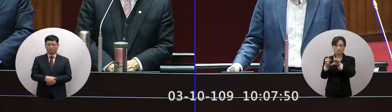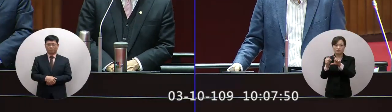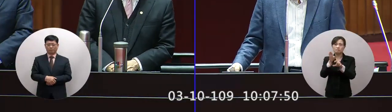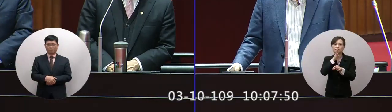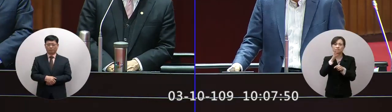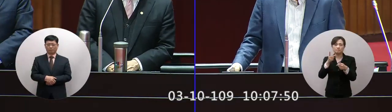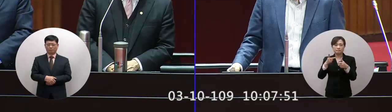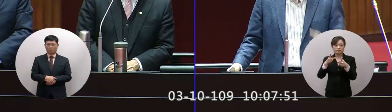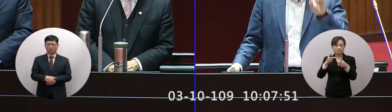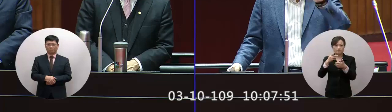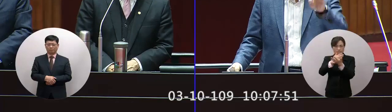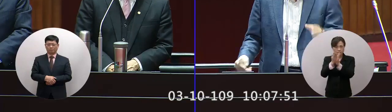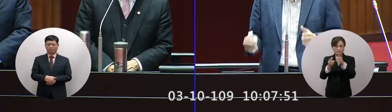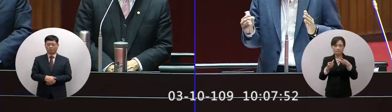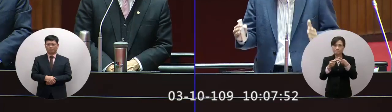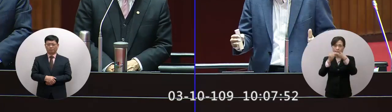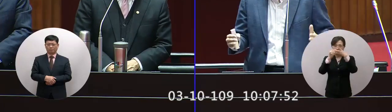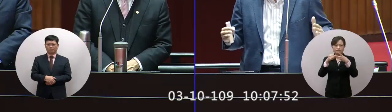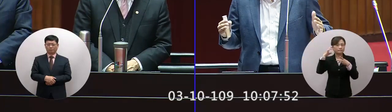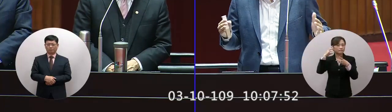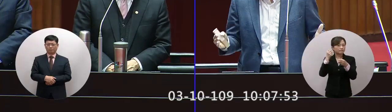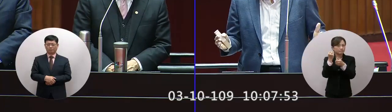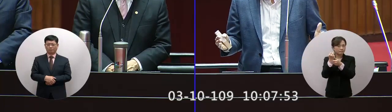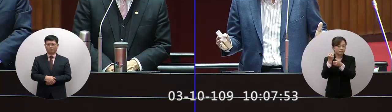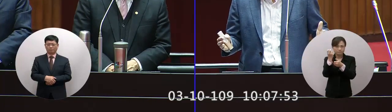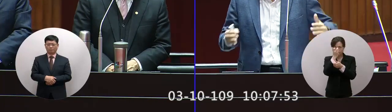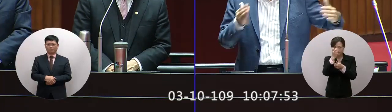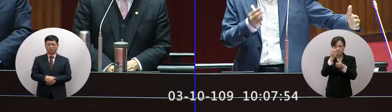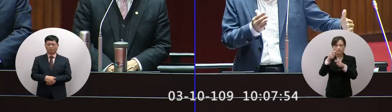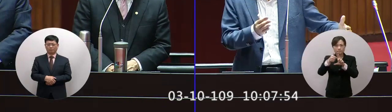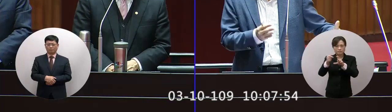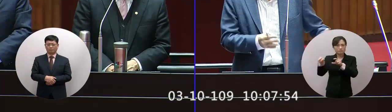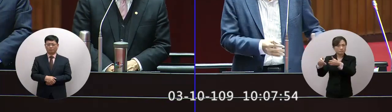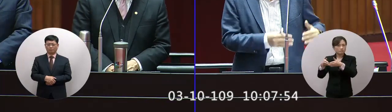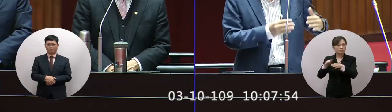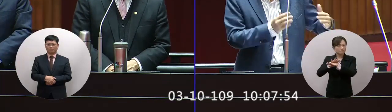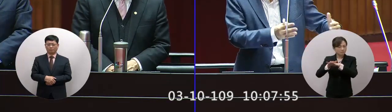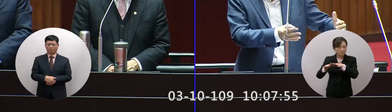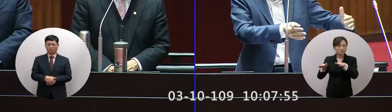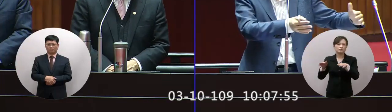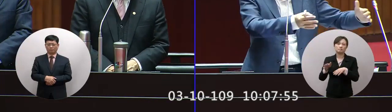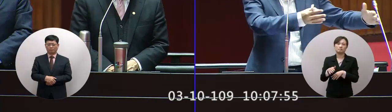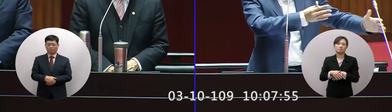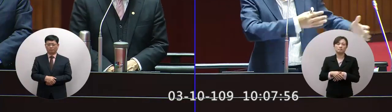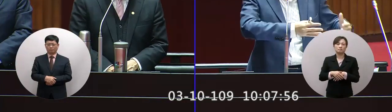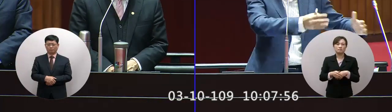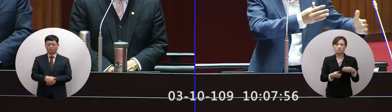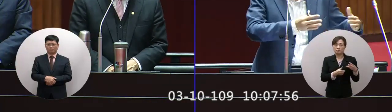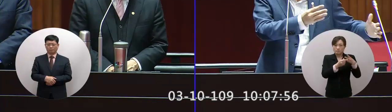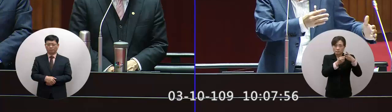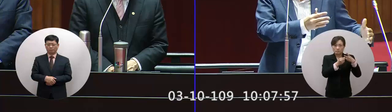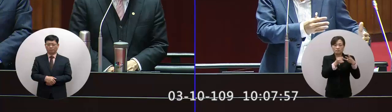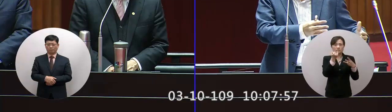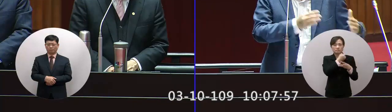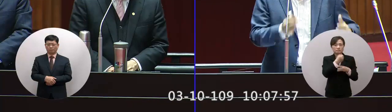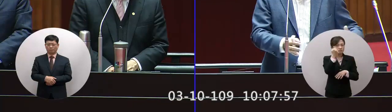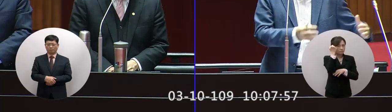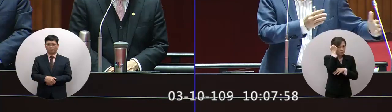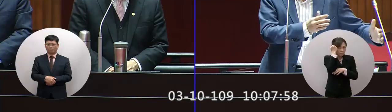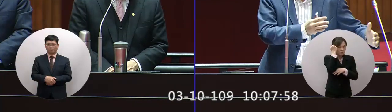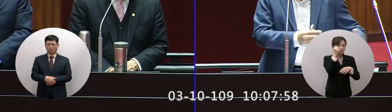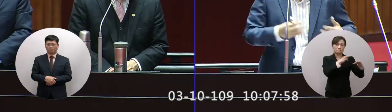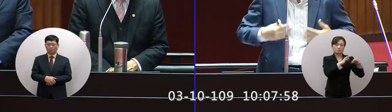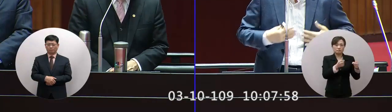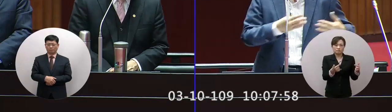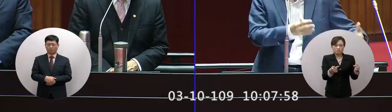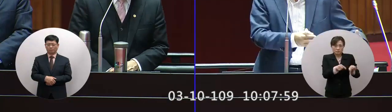管制区，一般呢、它需要比较安静一点。那第三类就是住宅跟可能商业混合在一起，你愿意